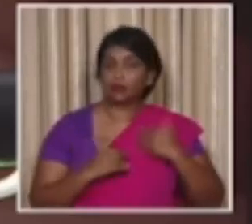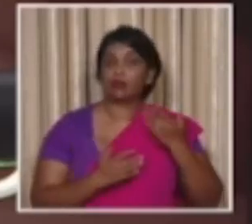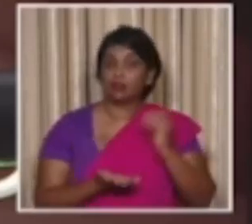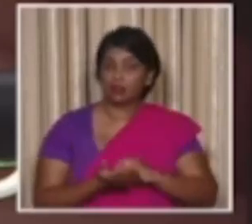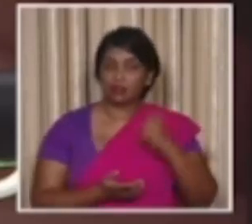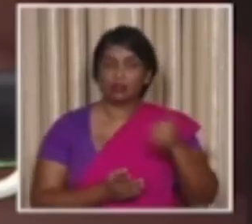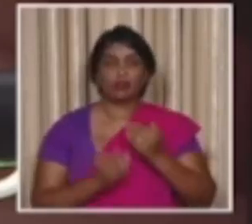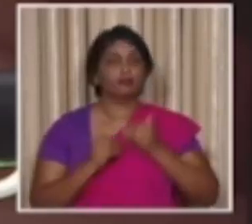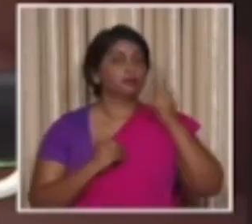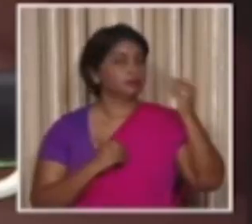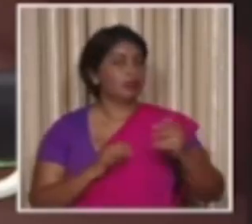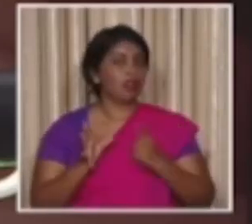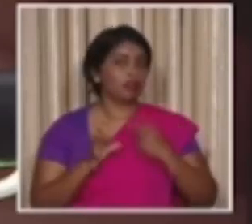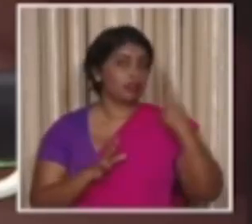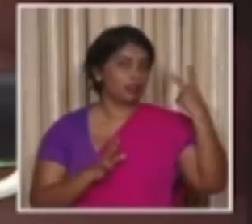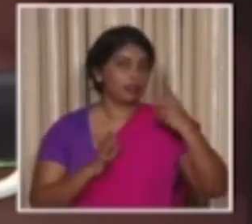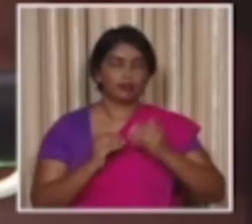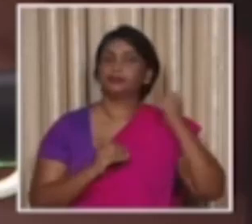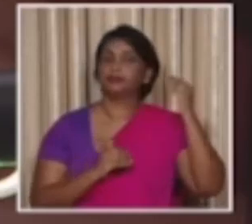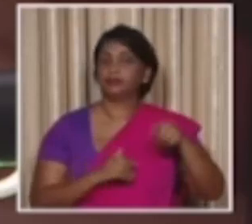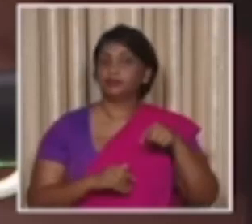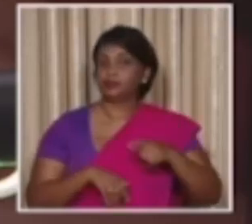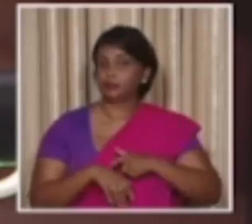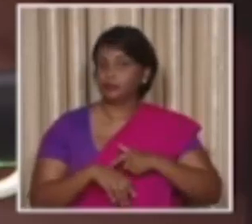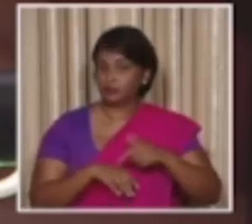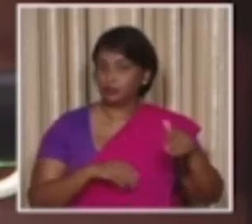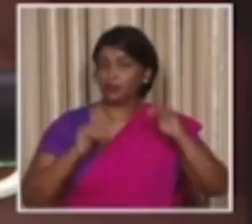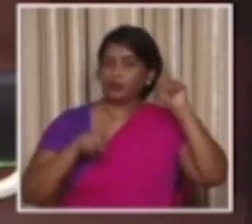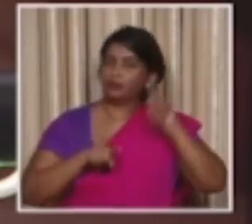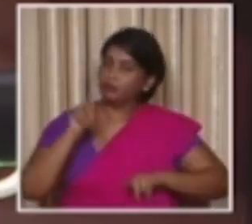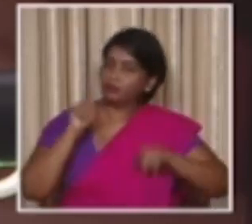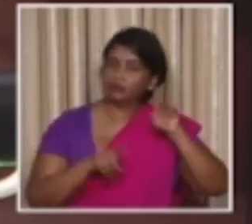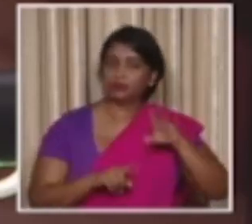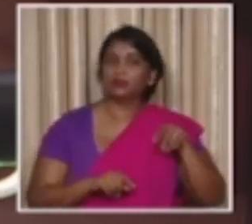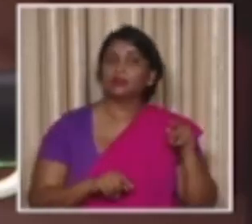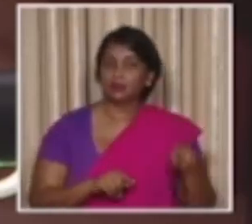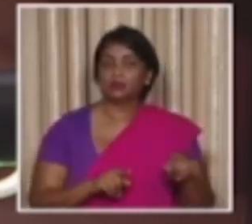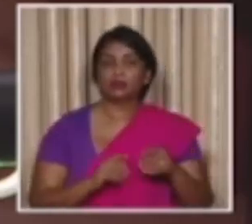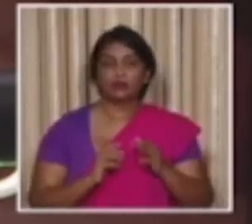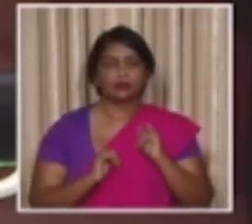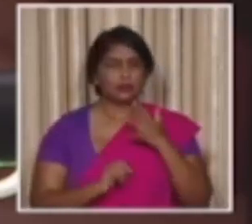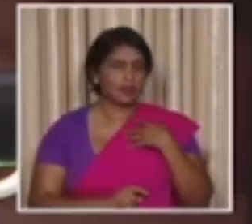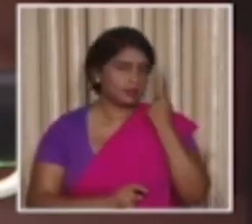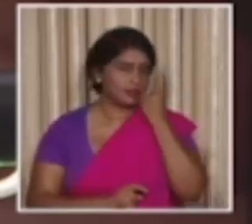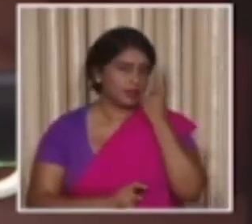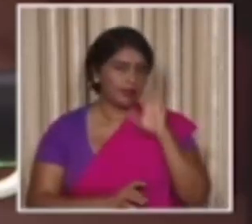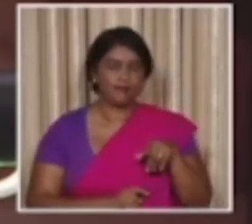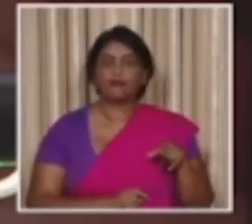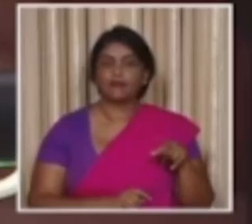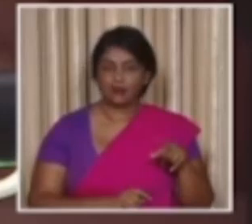दिनेकिन दीर्घकोट अगोस्त मासे देवेनि दिन कल्तम लबुव मेम काले अडु वेडि किरीम तुल पवा यम सक सहित तत्वयक्